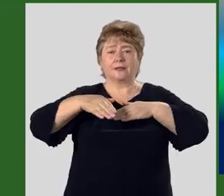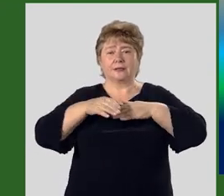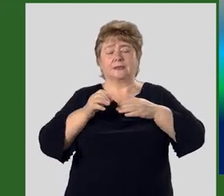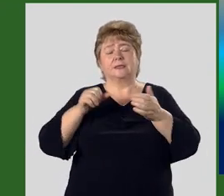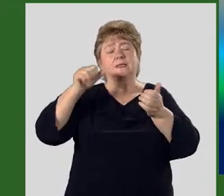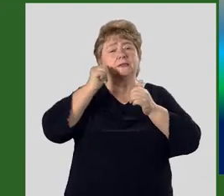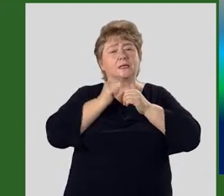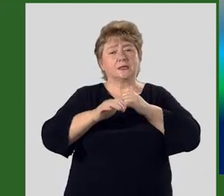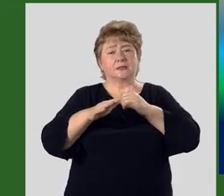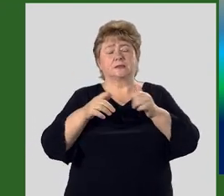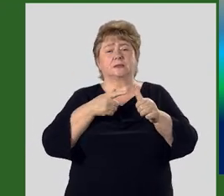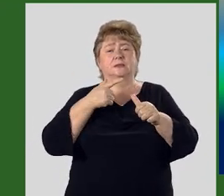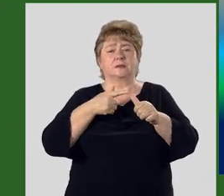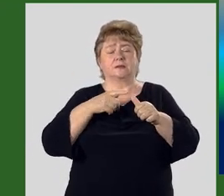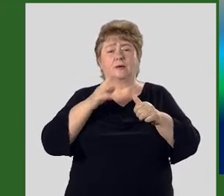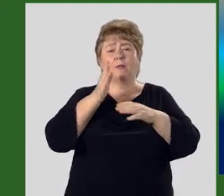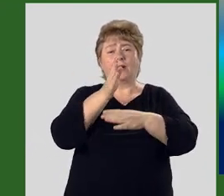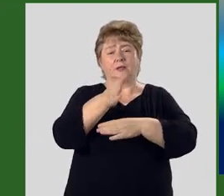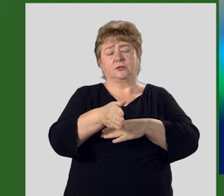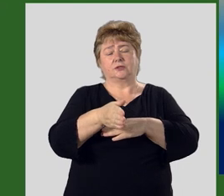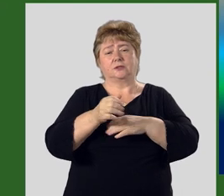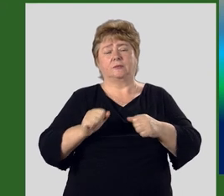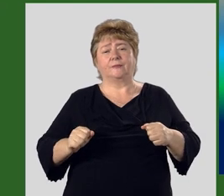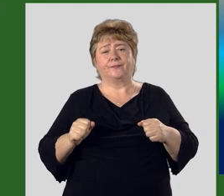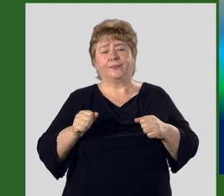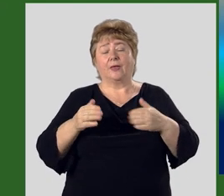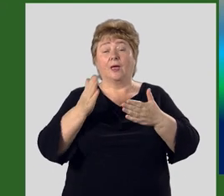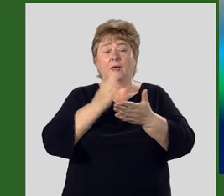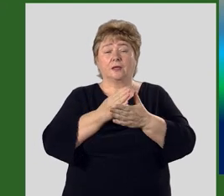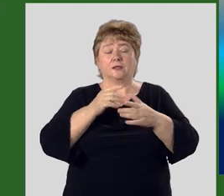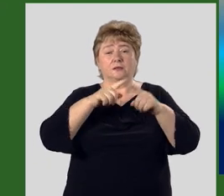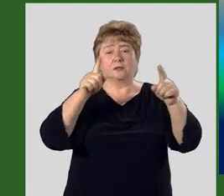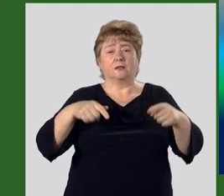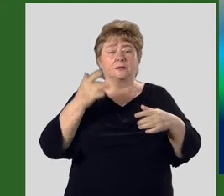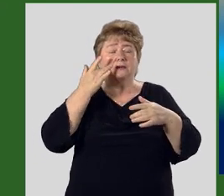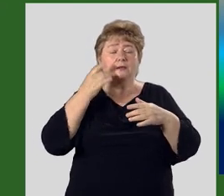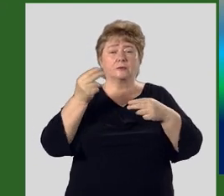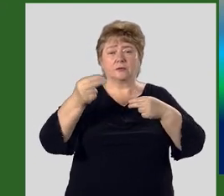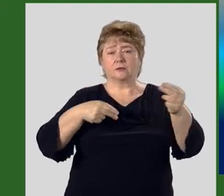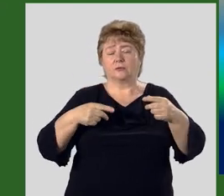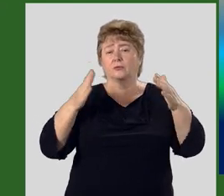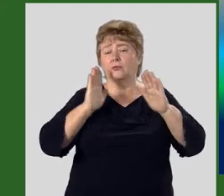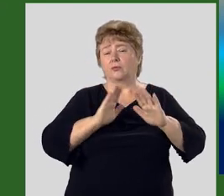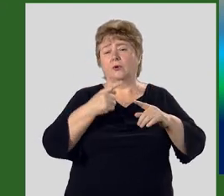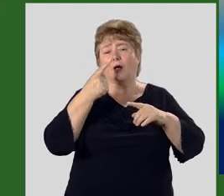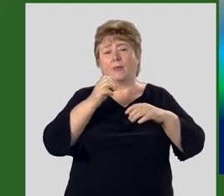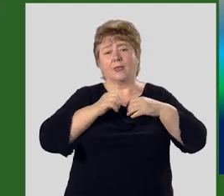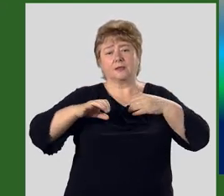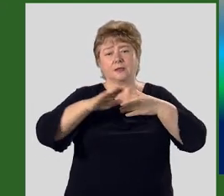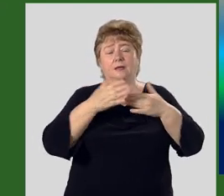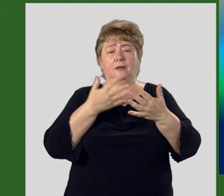и столицы, называют политическими. Есть карты, на которых изображена только одна